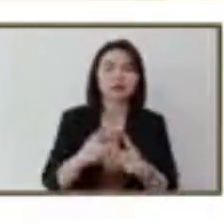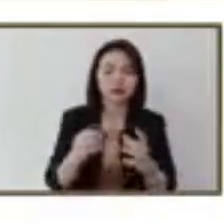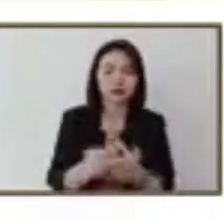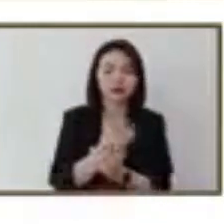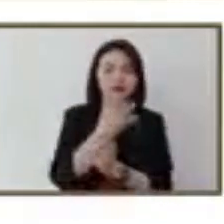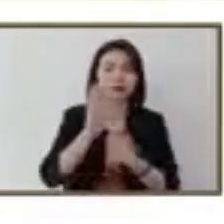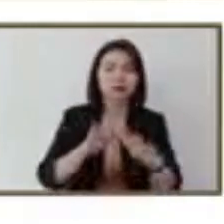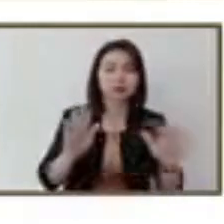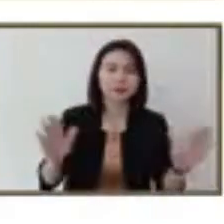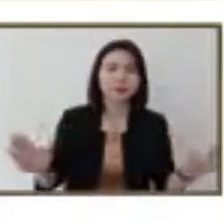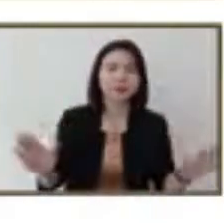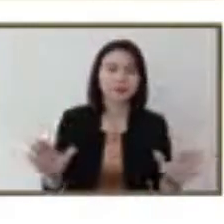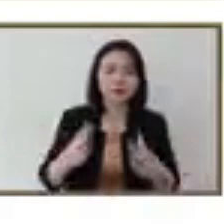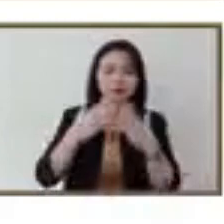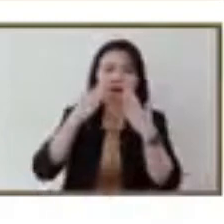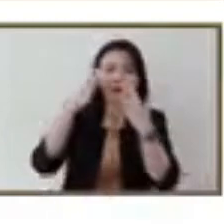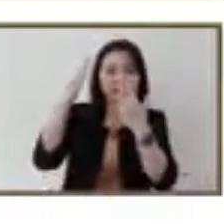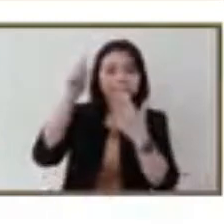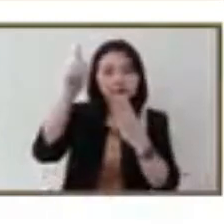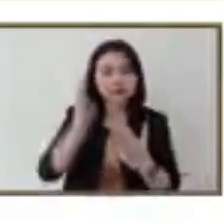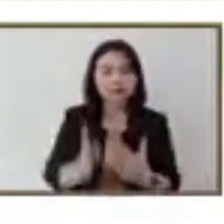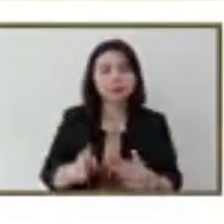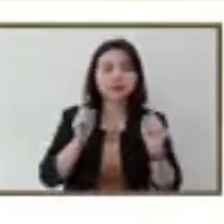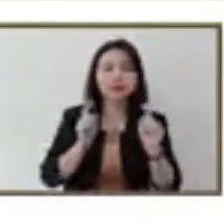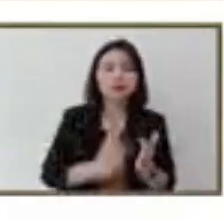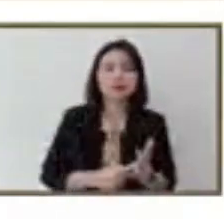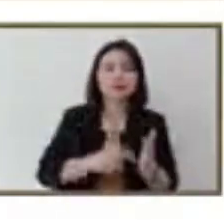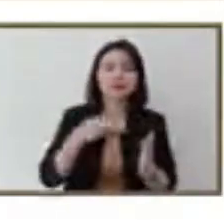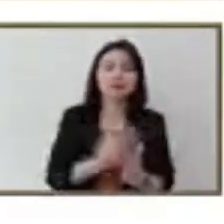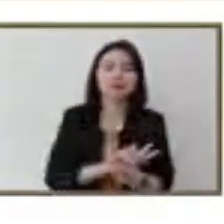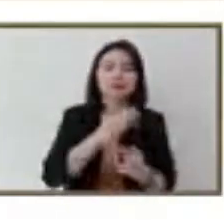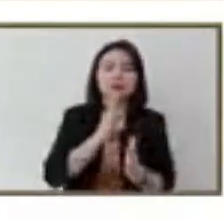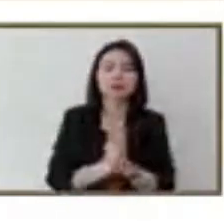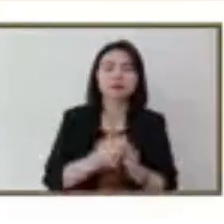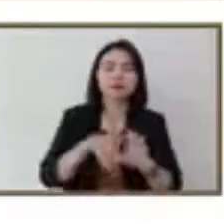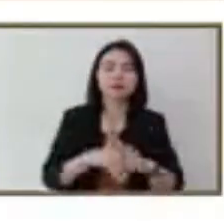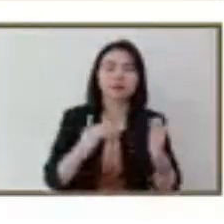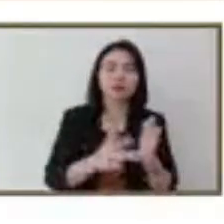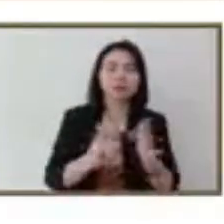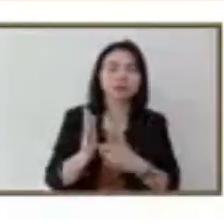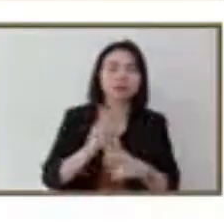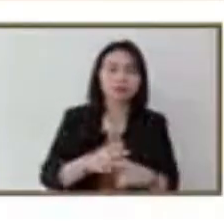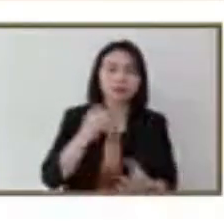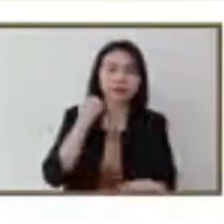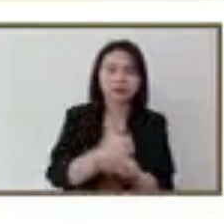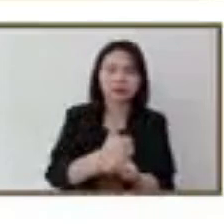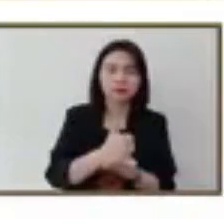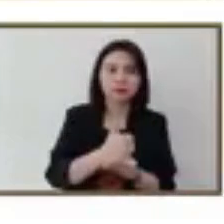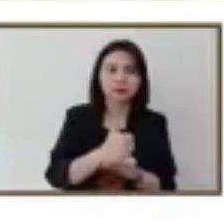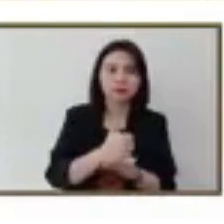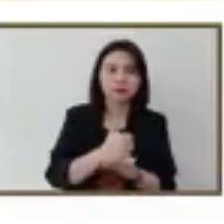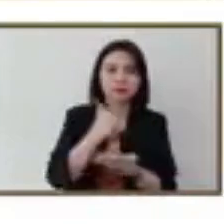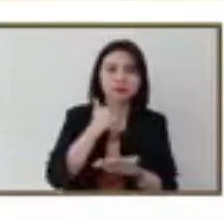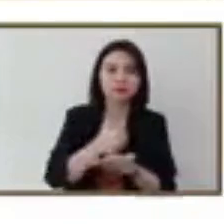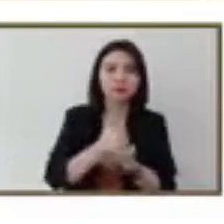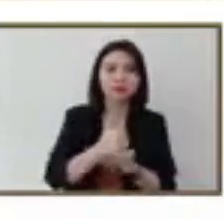bata. Maraming salamat po. Ito po ang aming dalangin sa pangalan po ni Jesus. Amen.